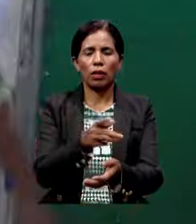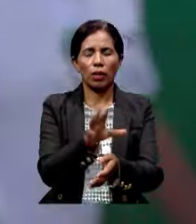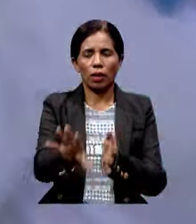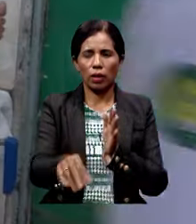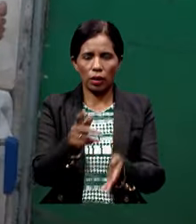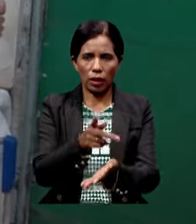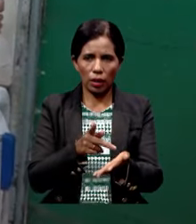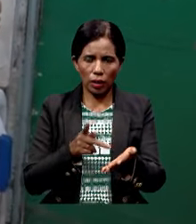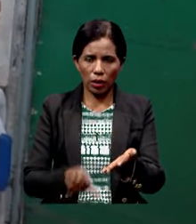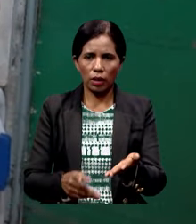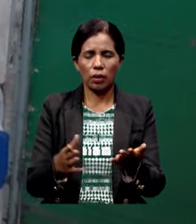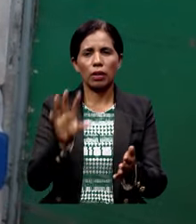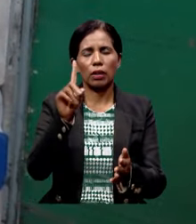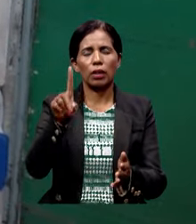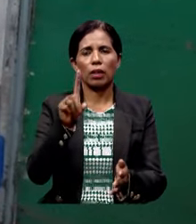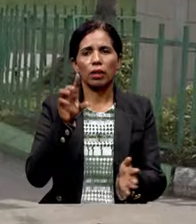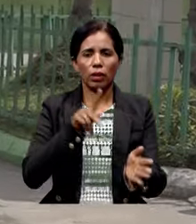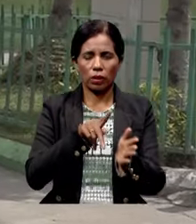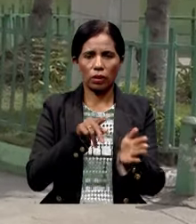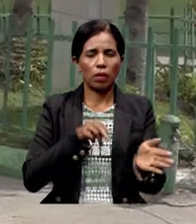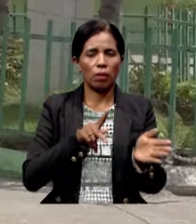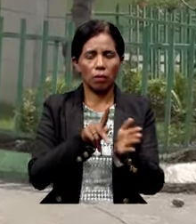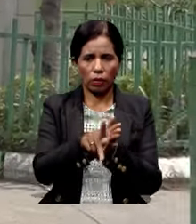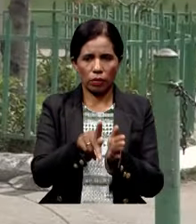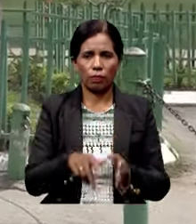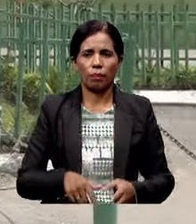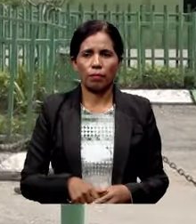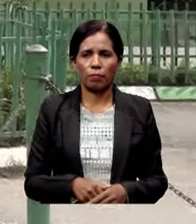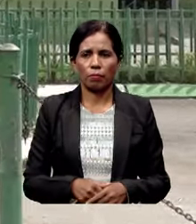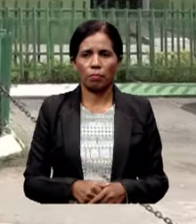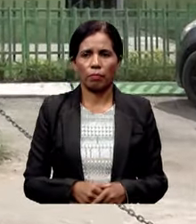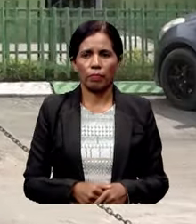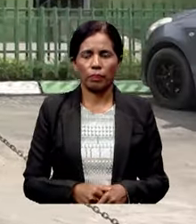kaman no ida retanzona. Felícia Fonseca, Tomás Soares, GMN.